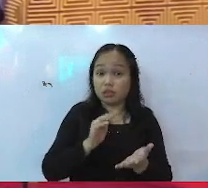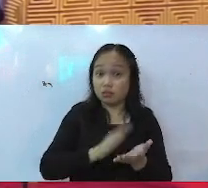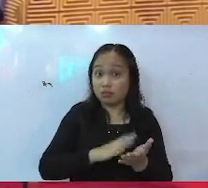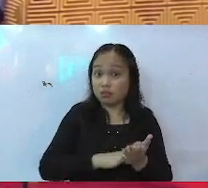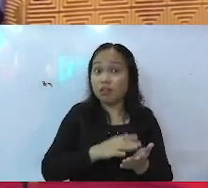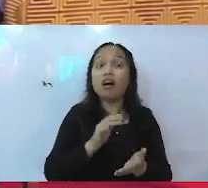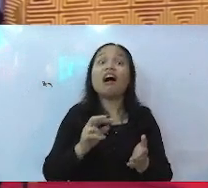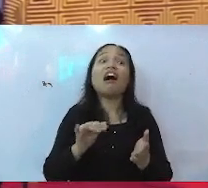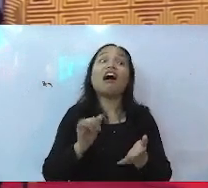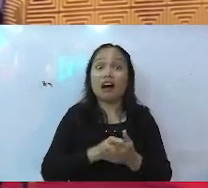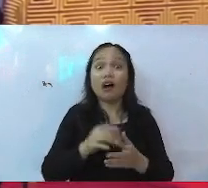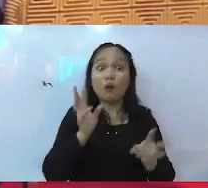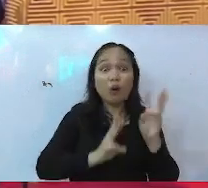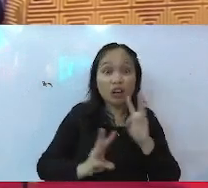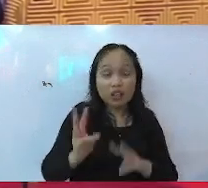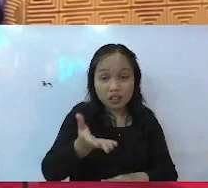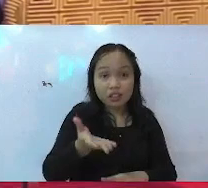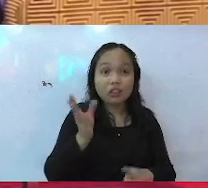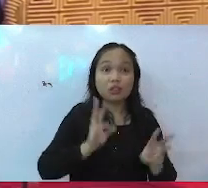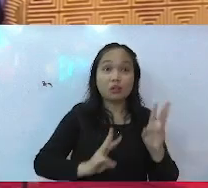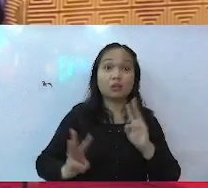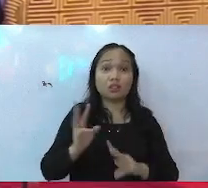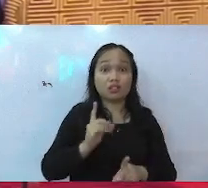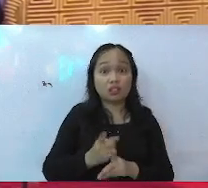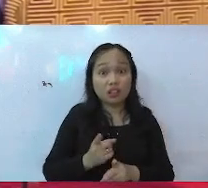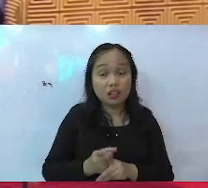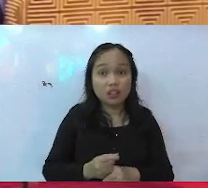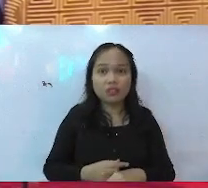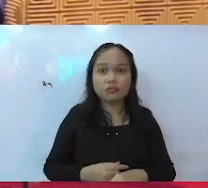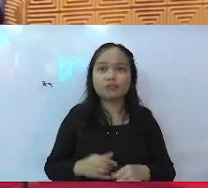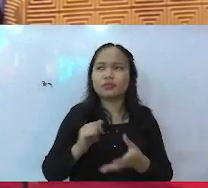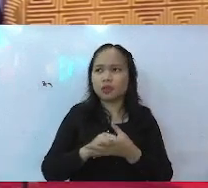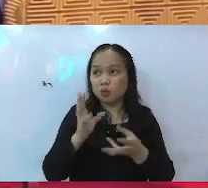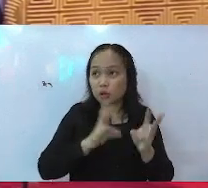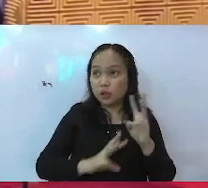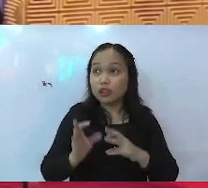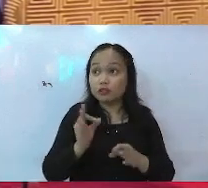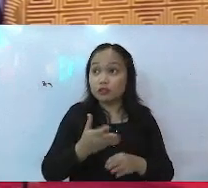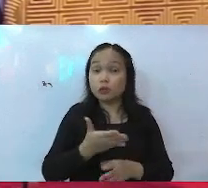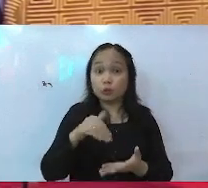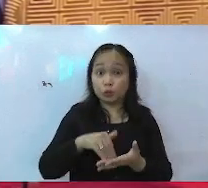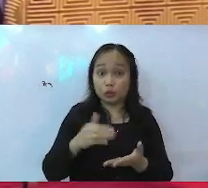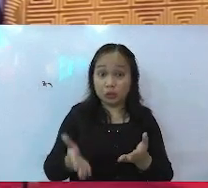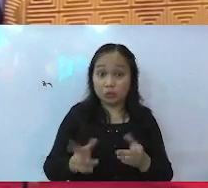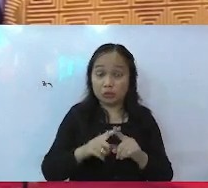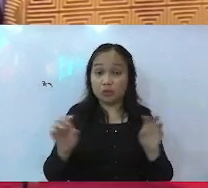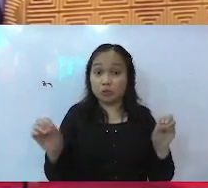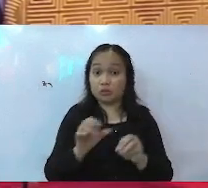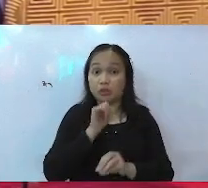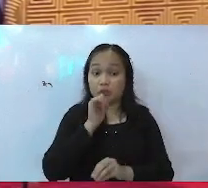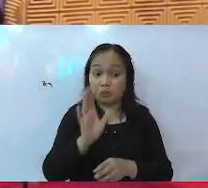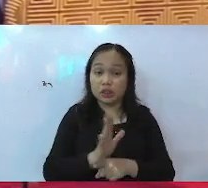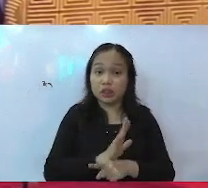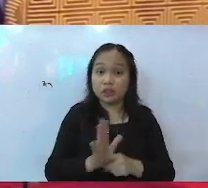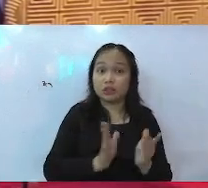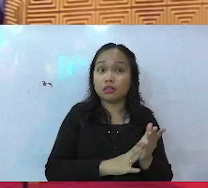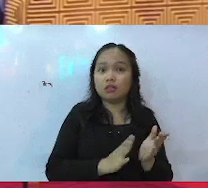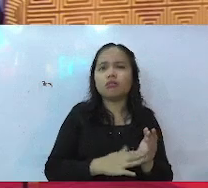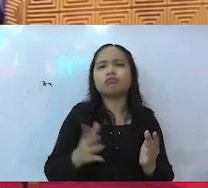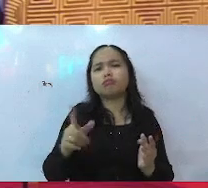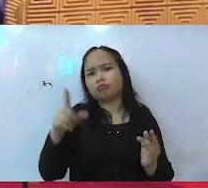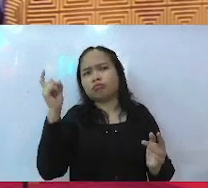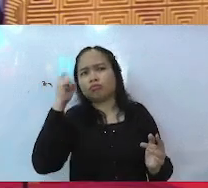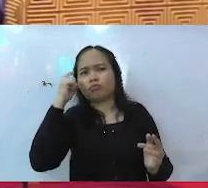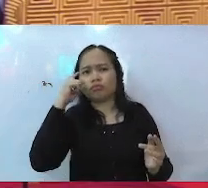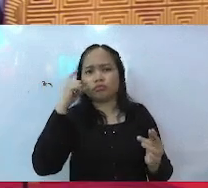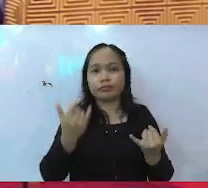magtaka doon ka magtaka doon ka magtaka kapag Estudyante ka tos di ka busy sa pag-aaral mo mag-isip-isip ka na di